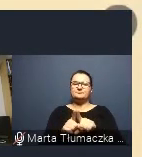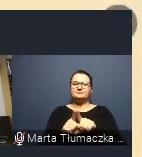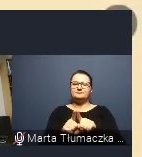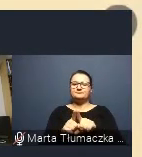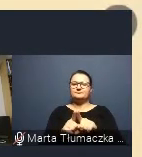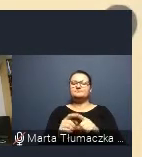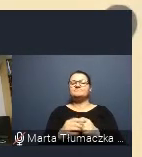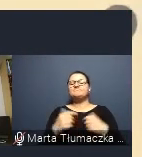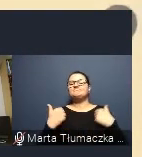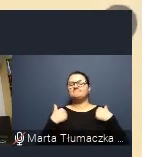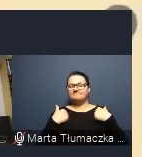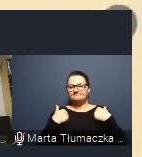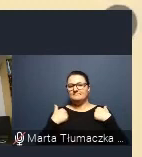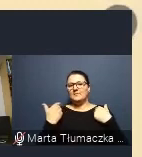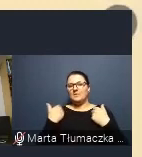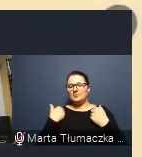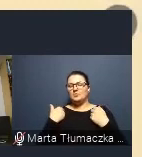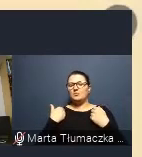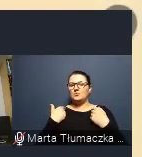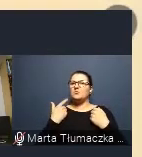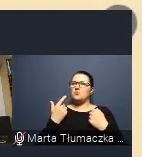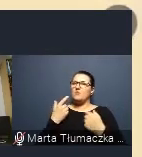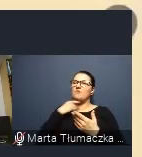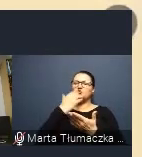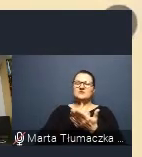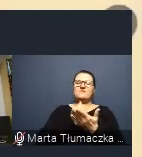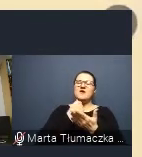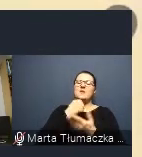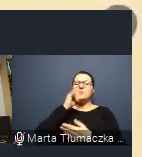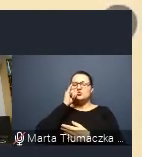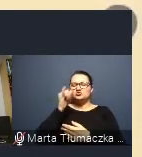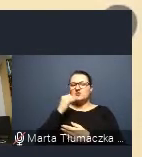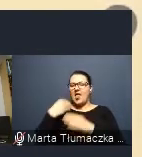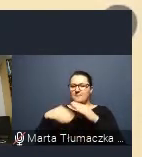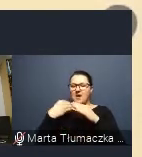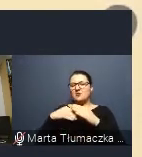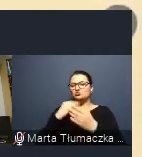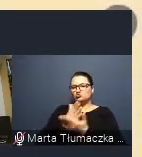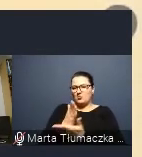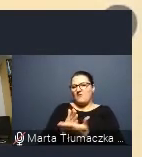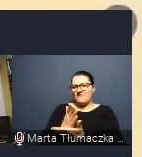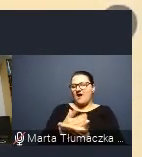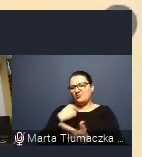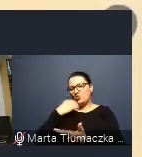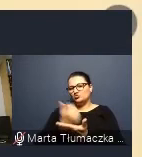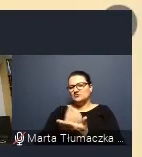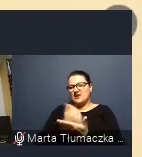ja miałam pocztę służbową i korzystałam z niej, tak, także.